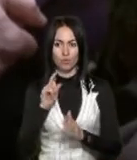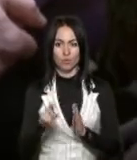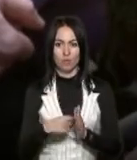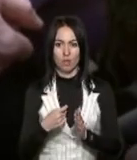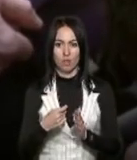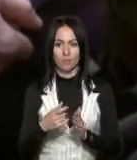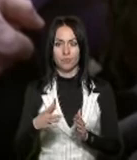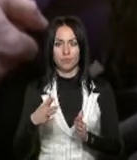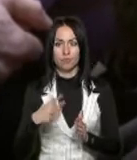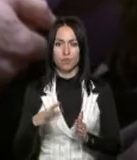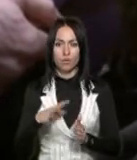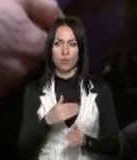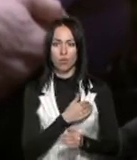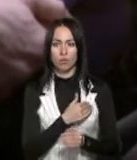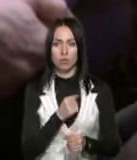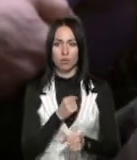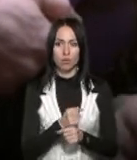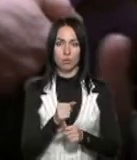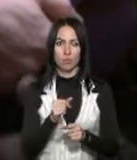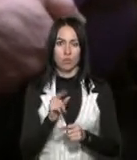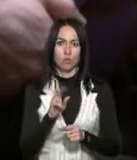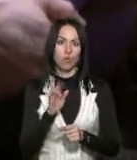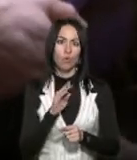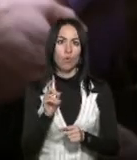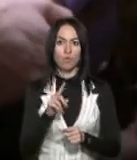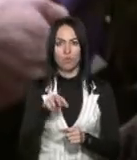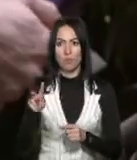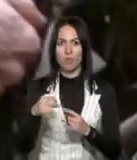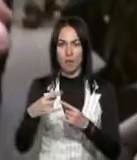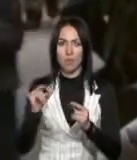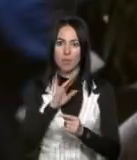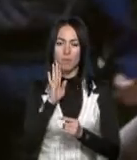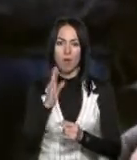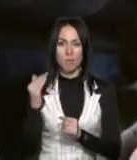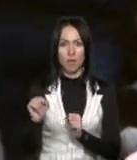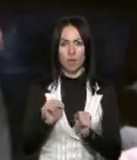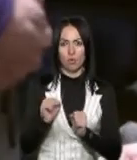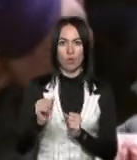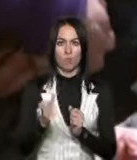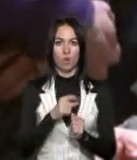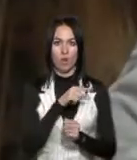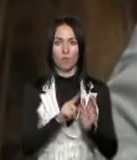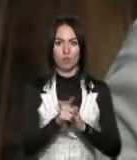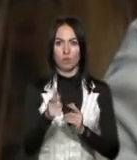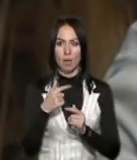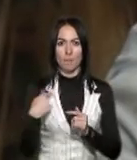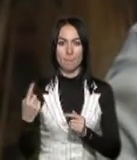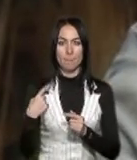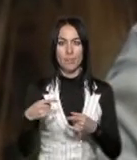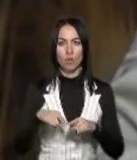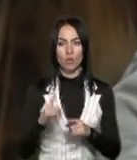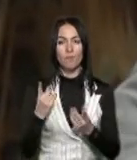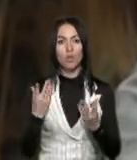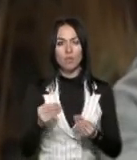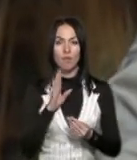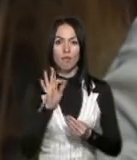Чи каву хотіла зробити? Пішла також на балкон. І мати її прикрила. Почали стріляти. Ми з нею в один день народилися.